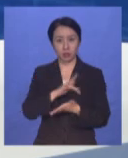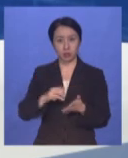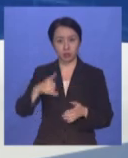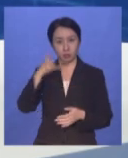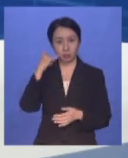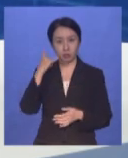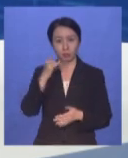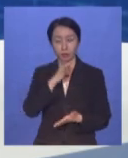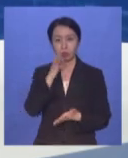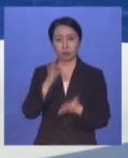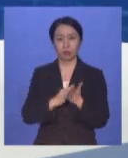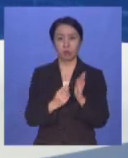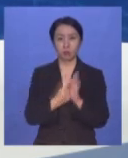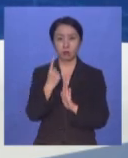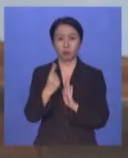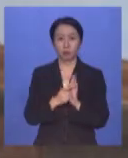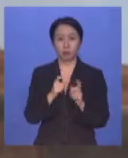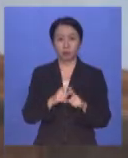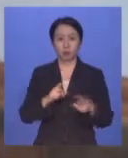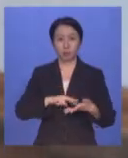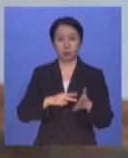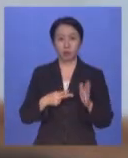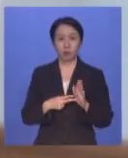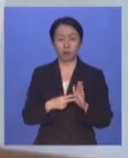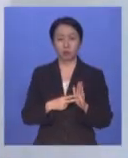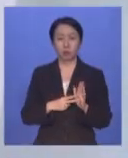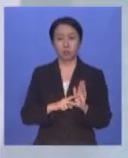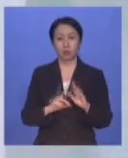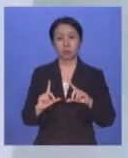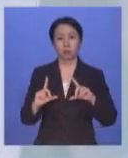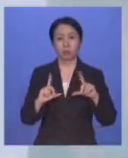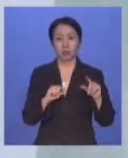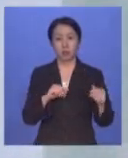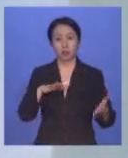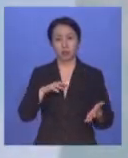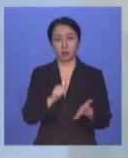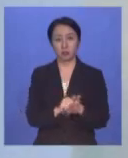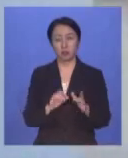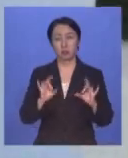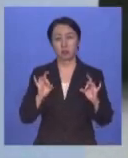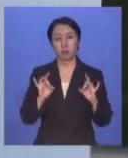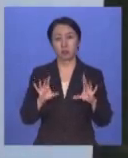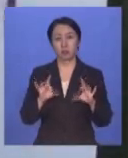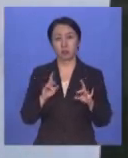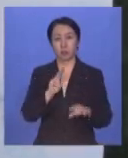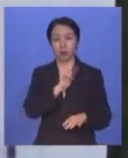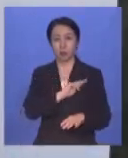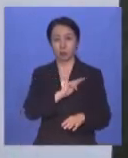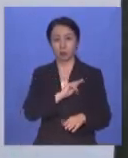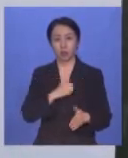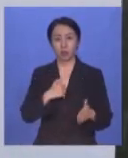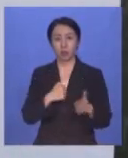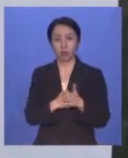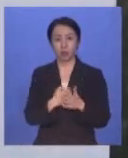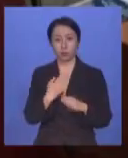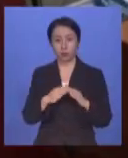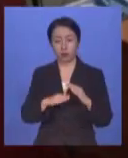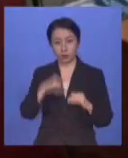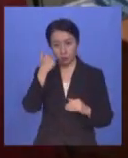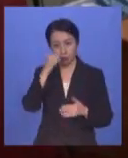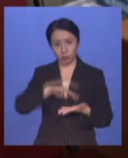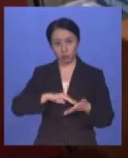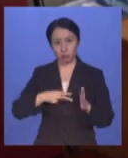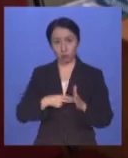Специалисты колл-центра по телефону отвечают на вопросы людей, планирующих переселение. Занимаются разъяснительной работой. До конца